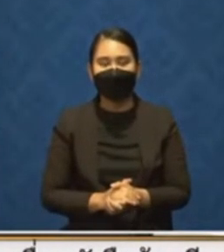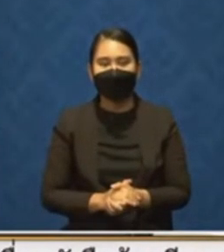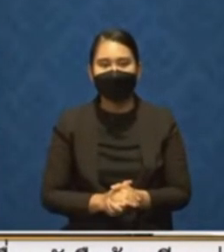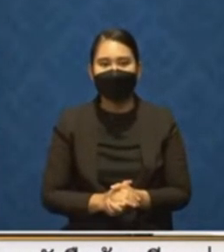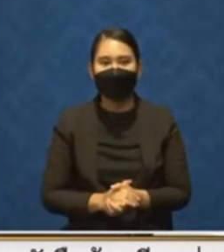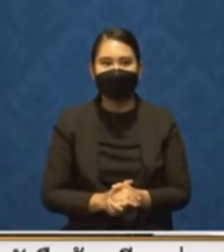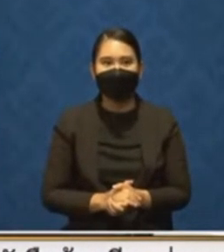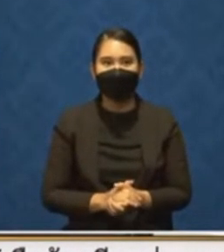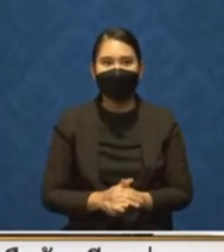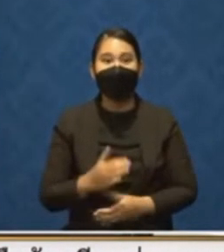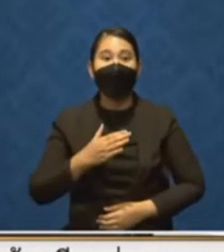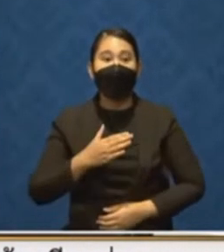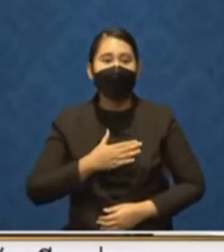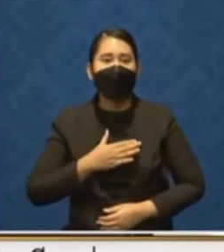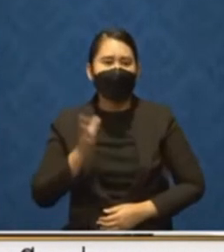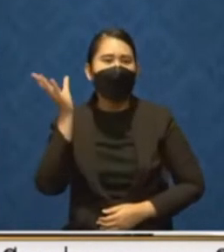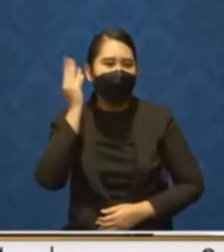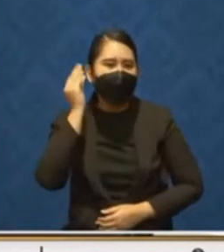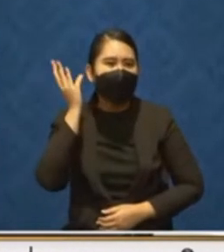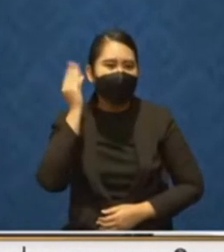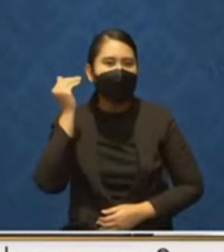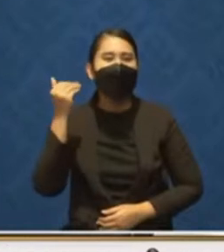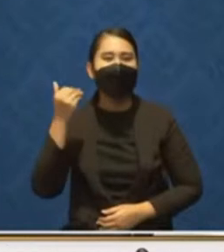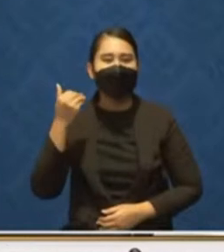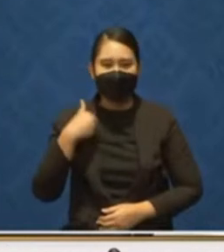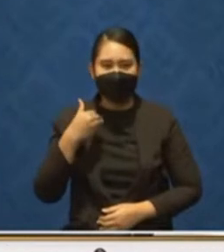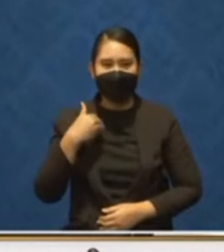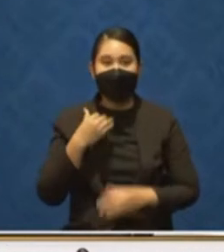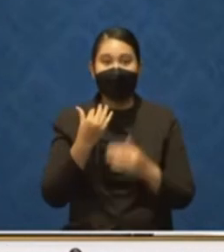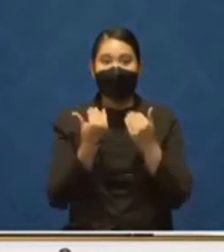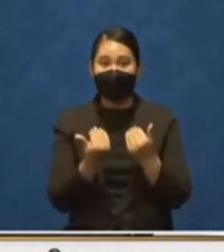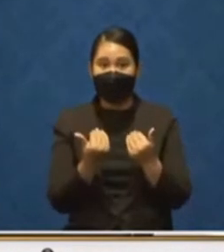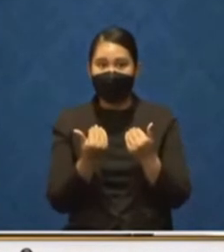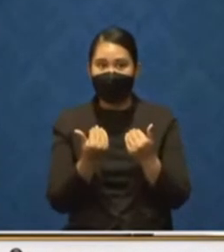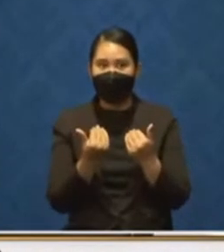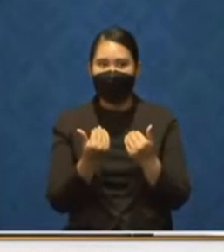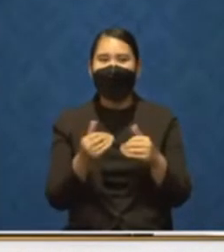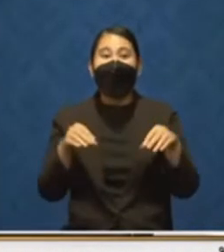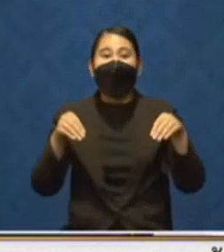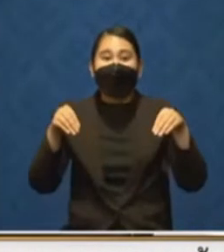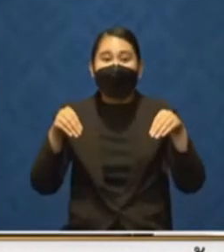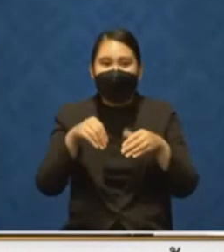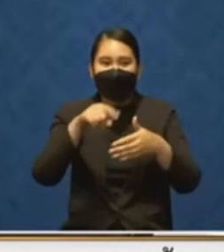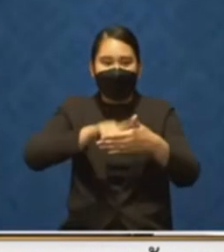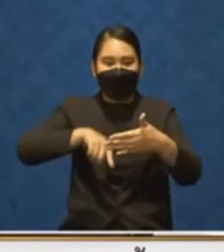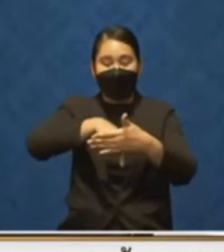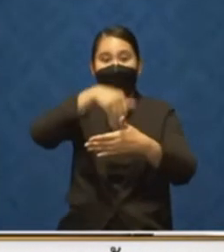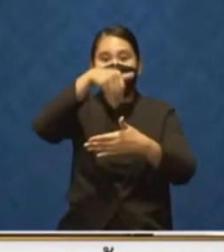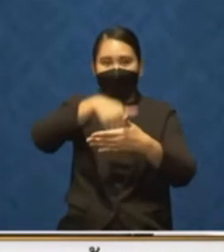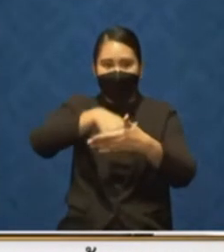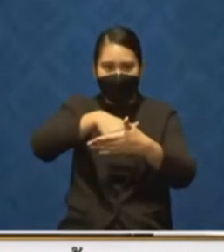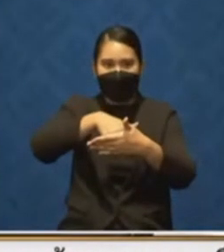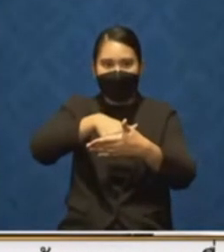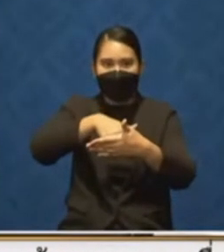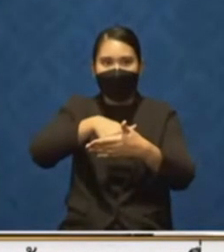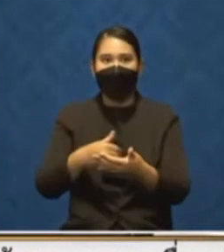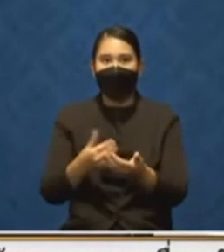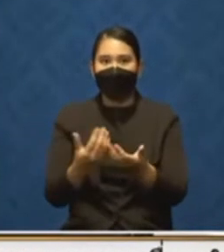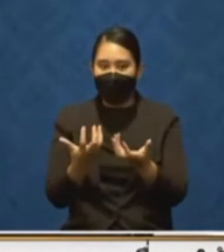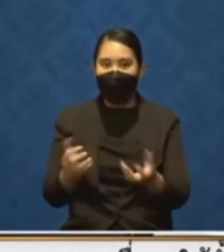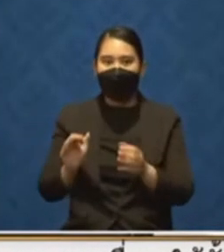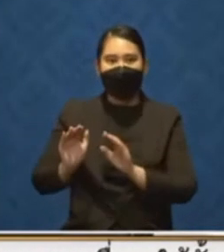แล้วผมได้ยินมาอีกนะครับช่วงนี้เตรียมตัวเตรียมเขาเรียบไปเลือกตั้งสะสมเสบียง